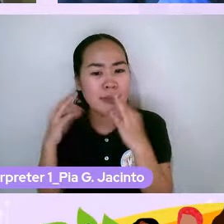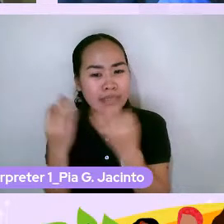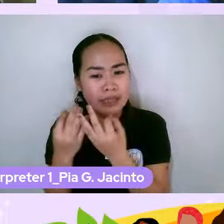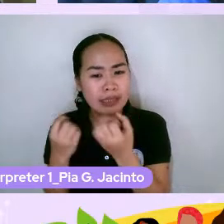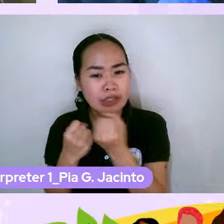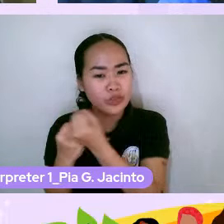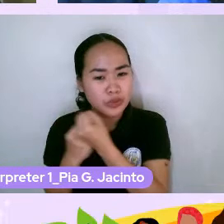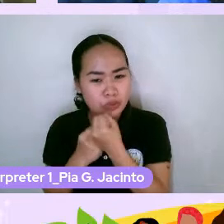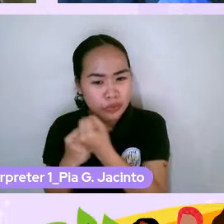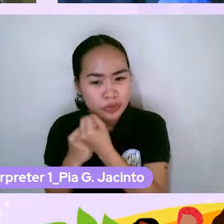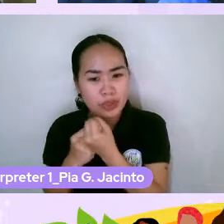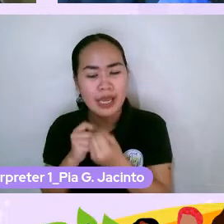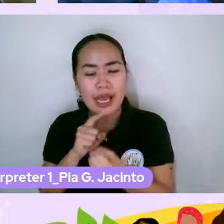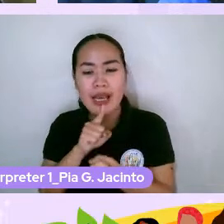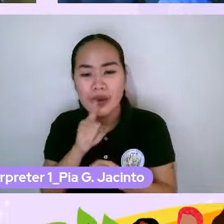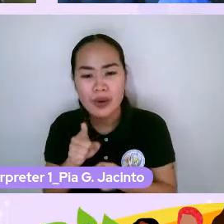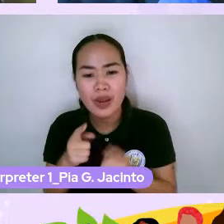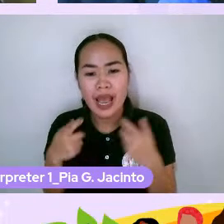nagtuturoan